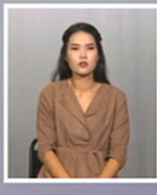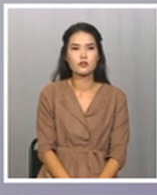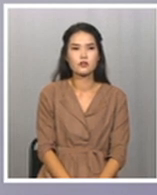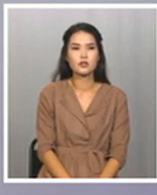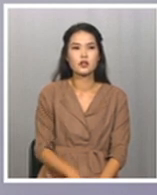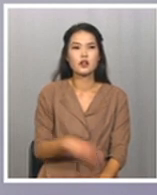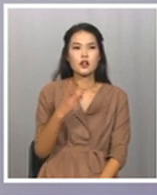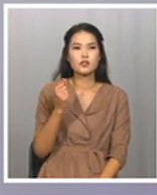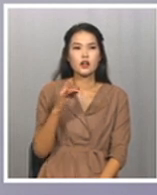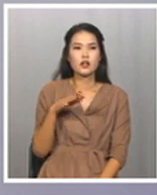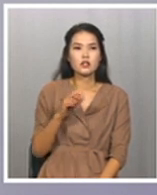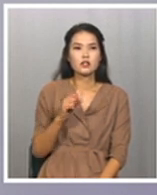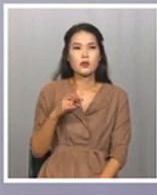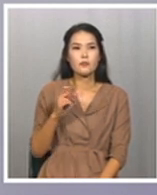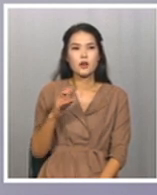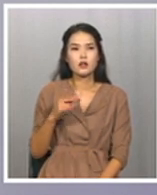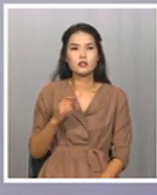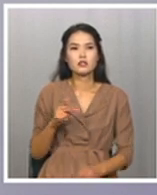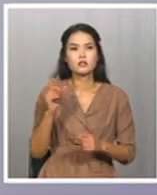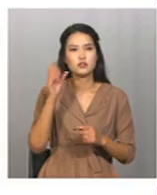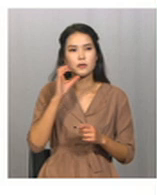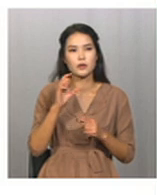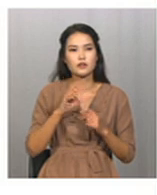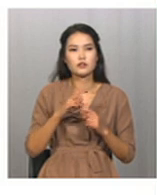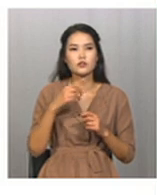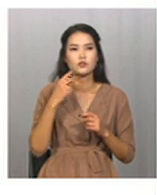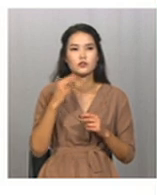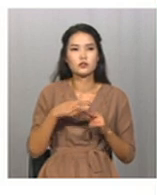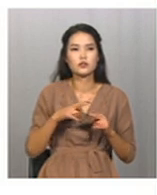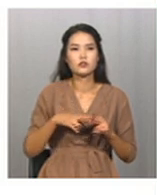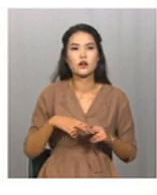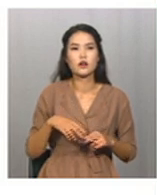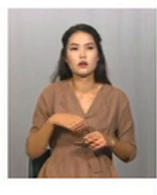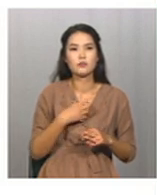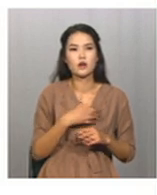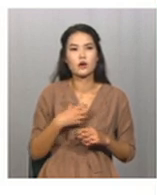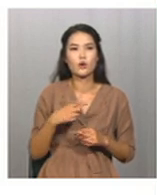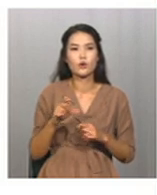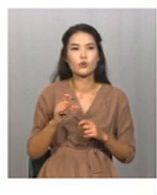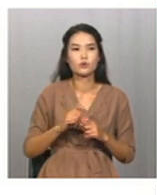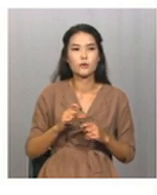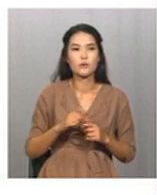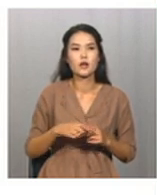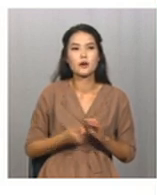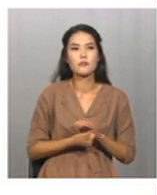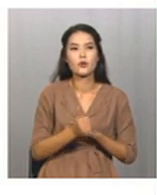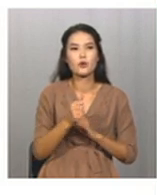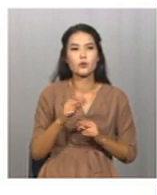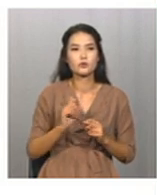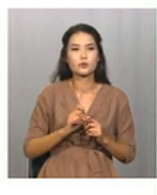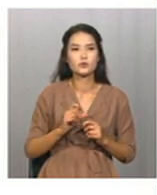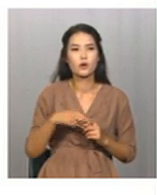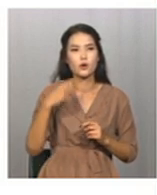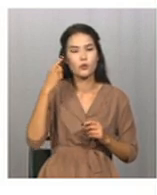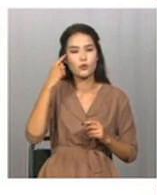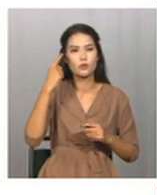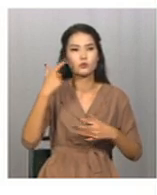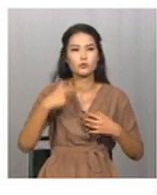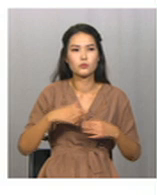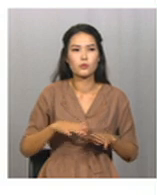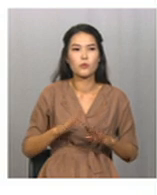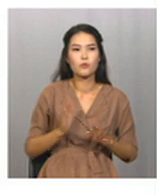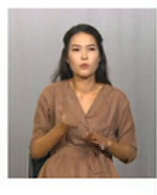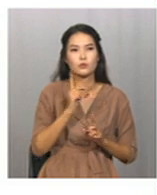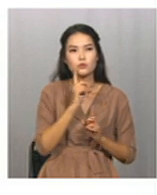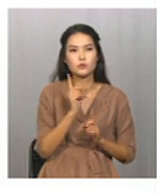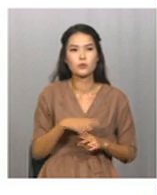танысайық. Шартты бағыныңғы сабақтас құрмалас сөйлем – бағыныңғы сөйлемі басыңғы сөйлемдегі ойдың болу-болмау шартын